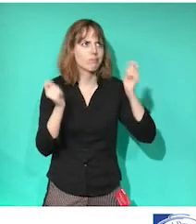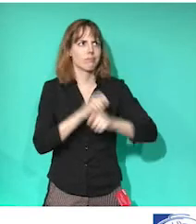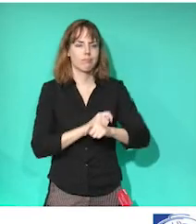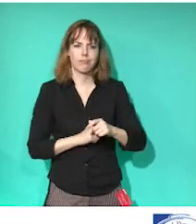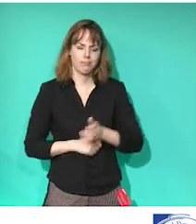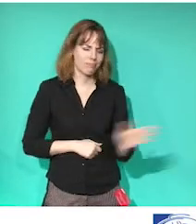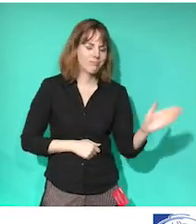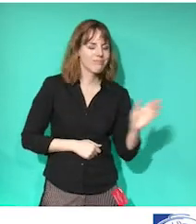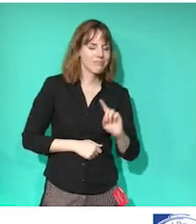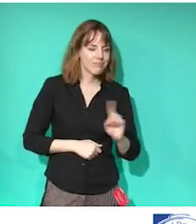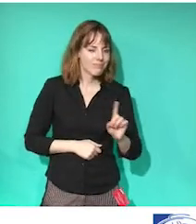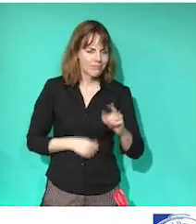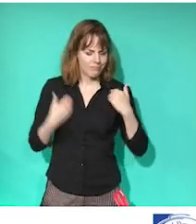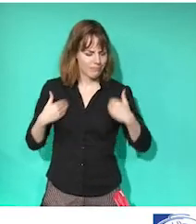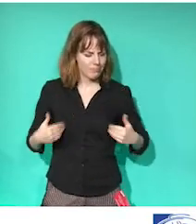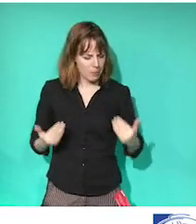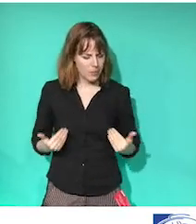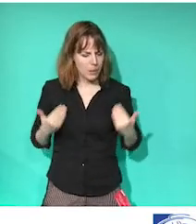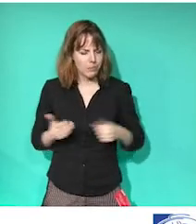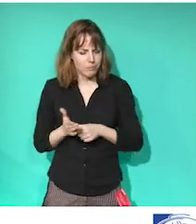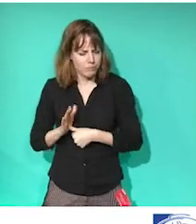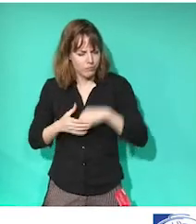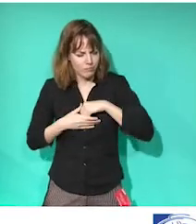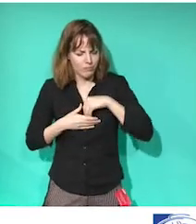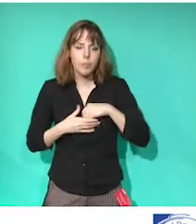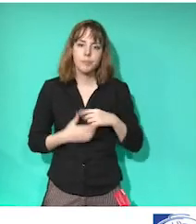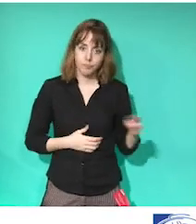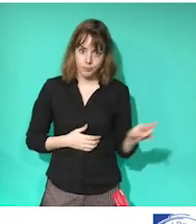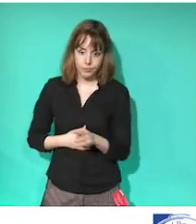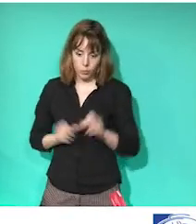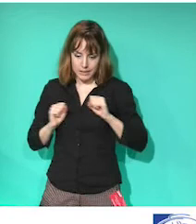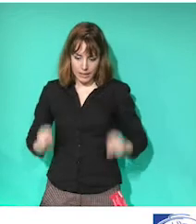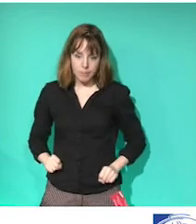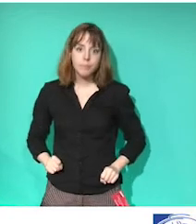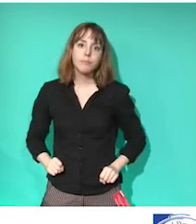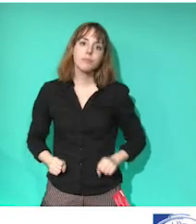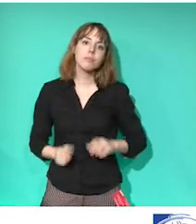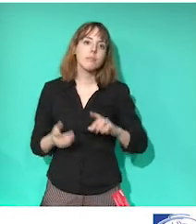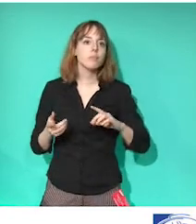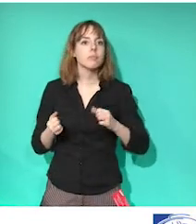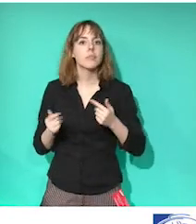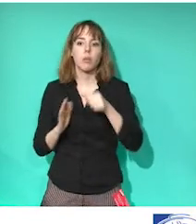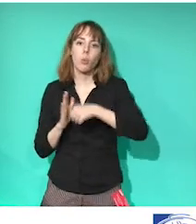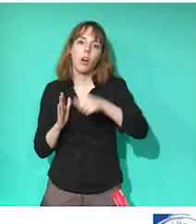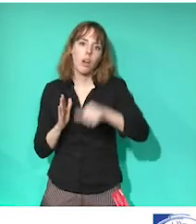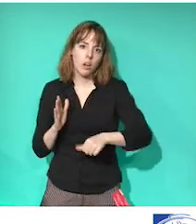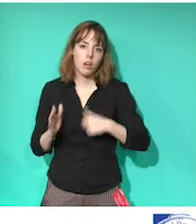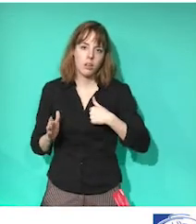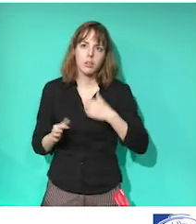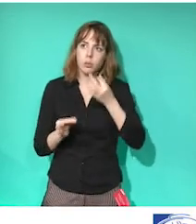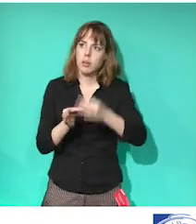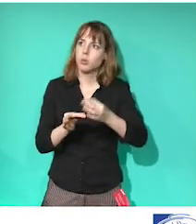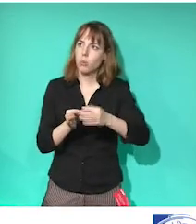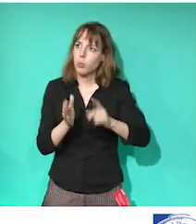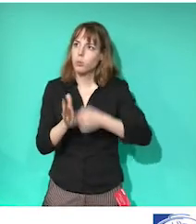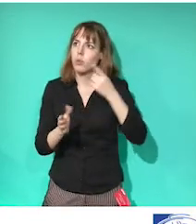psychologie. Je le serai toujours. Je vais retourner au Sénat pendant quelques mois, puisque je suis renouvelable en